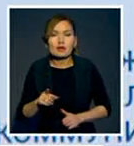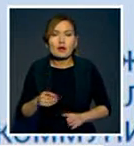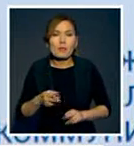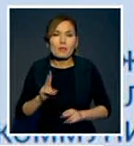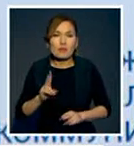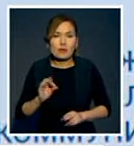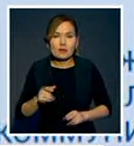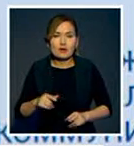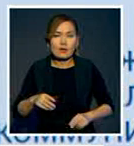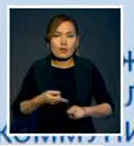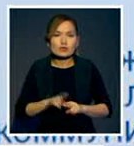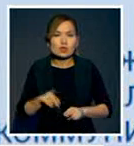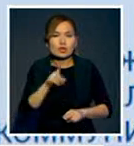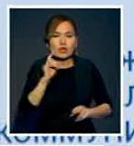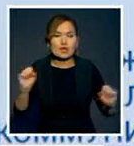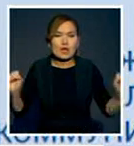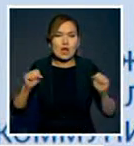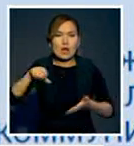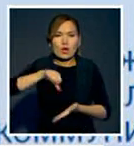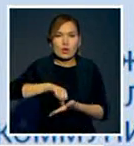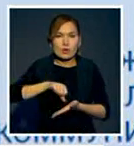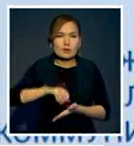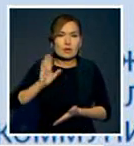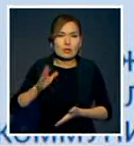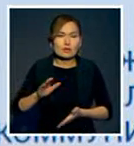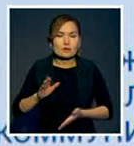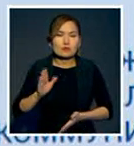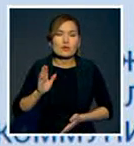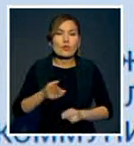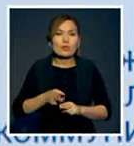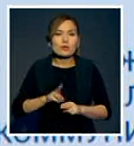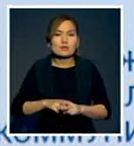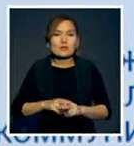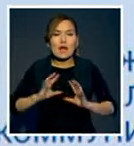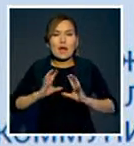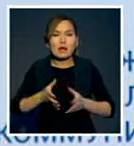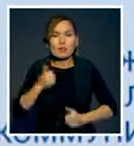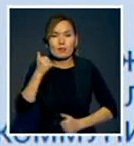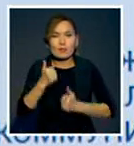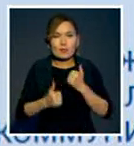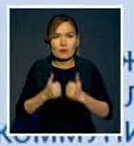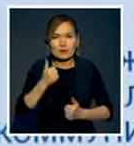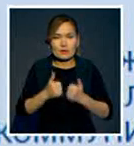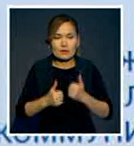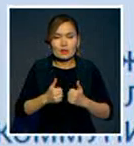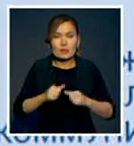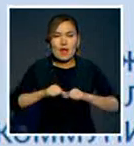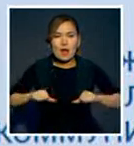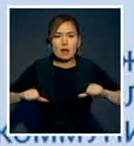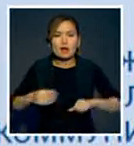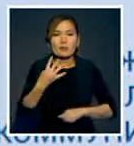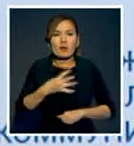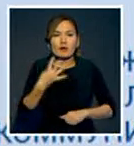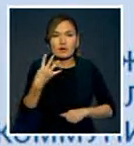бақ сынайды. Әлем чемпионатына 40 төреші қазылық етеді, оның